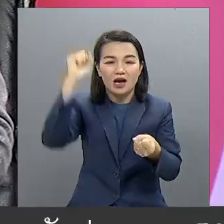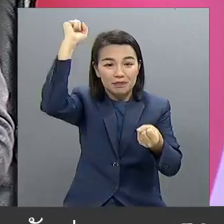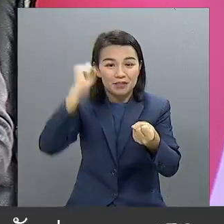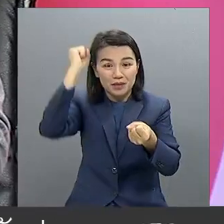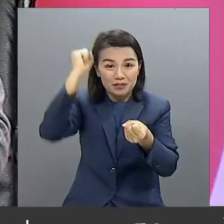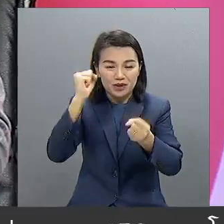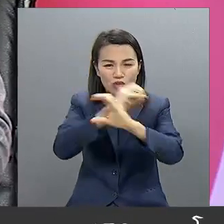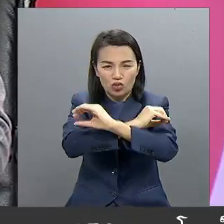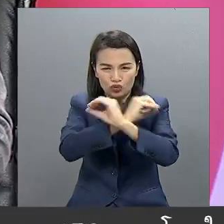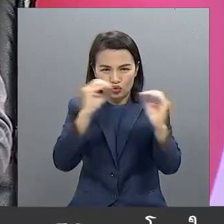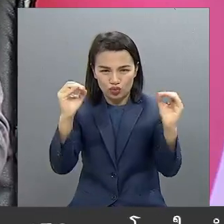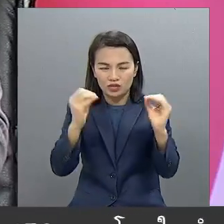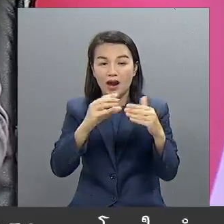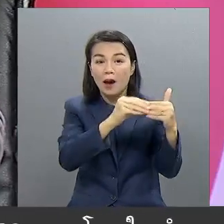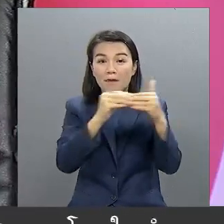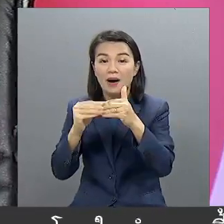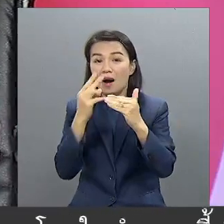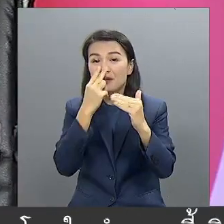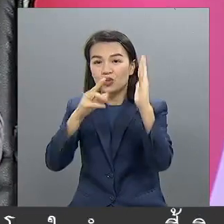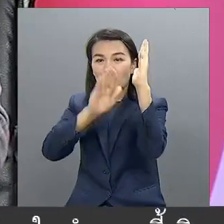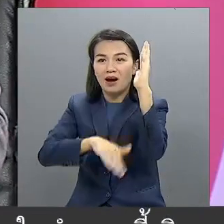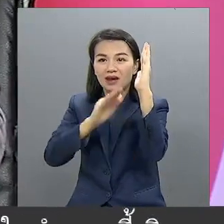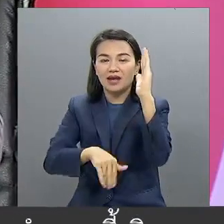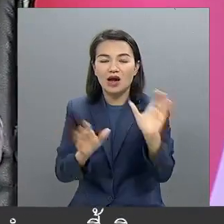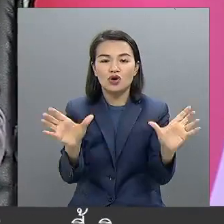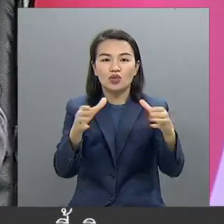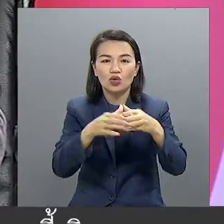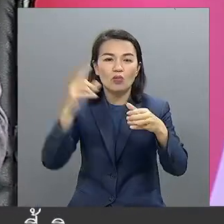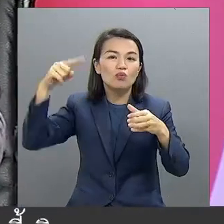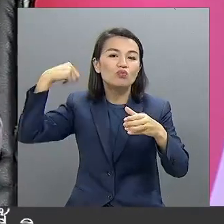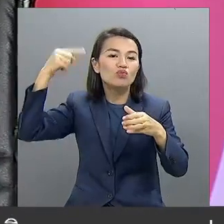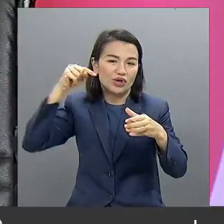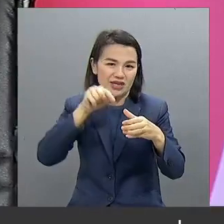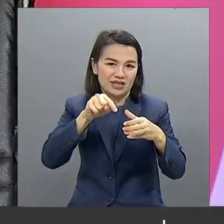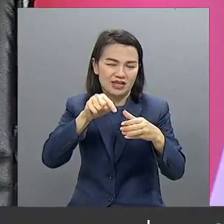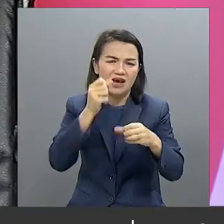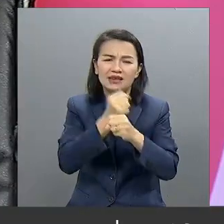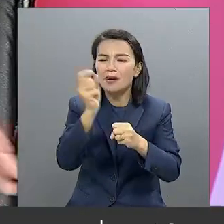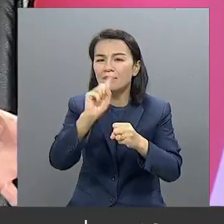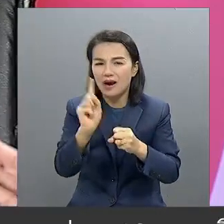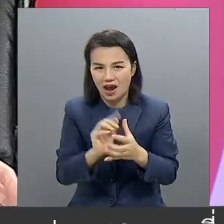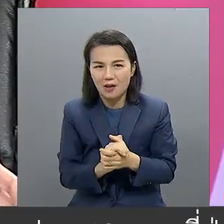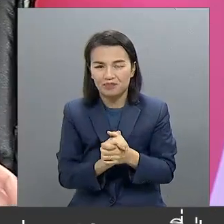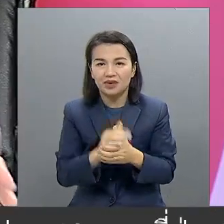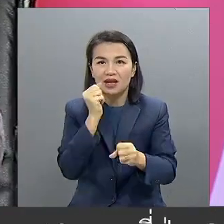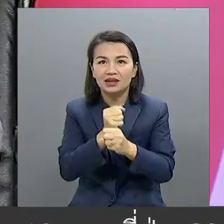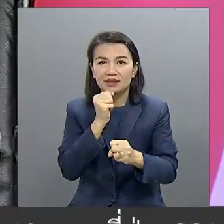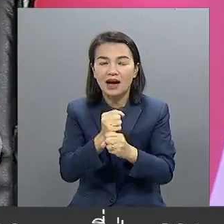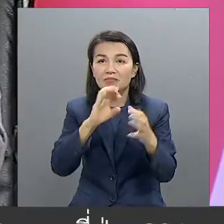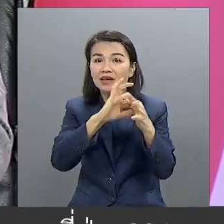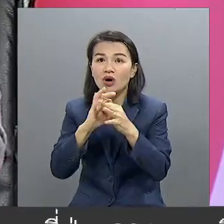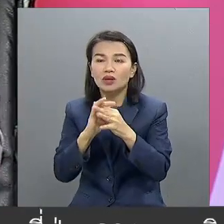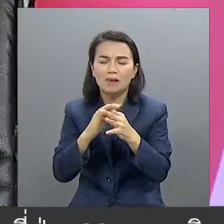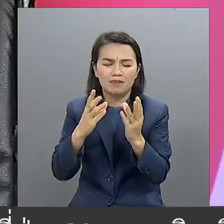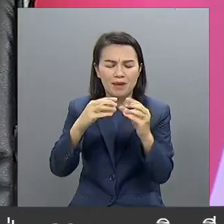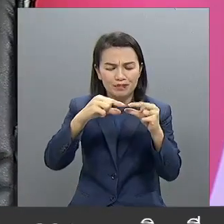ชมลงใต้กัไปนะครับไปดูกล่มสตรีที่ตะบนบางมาครัรวมตัวกันทำควงหรดดอกไม้จัขึ้มานะครับแล้วก็จ